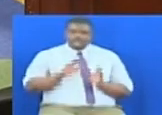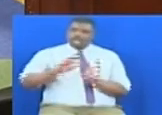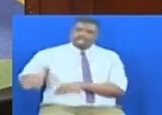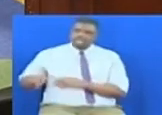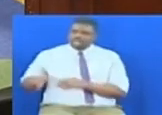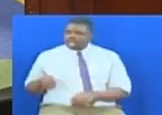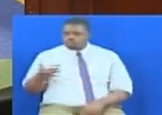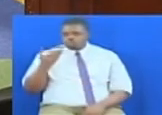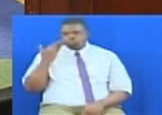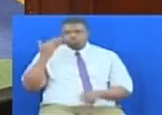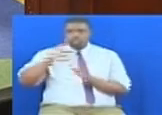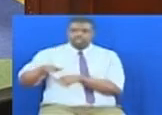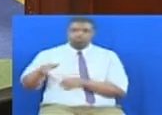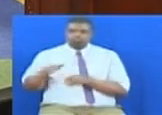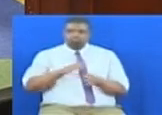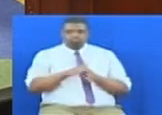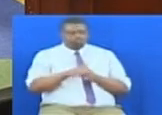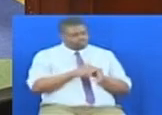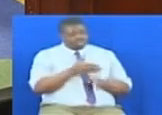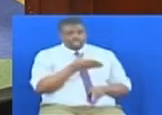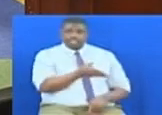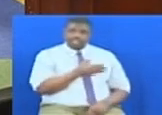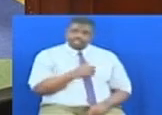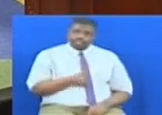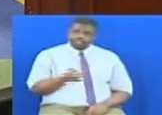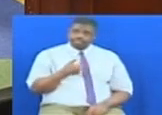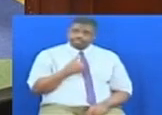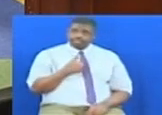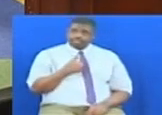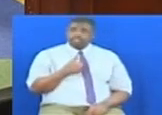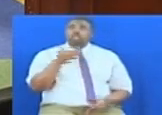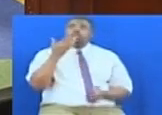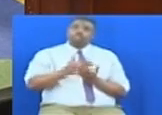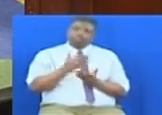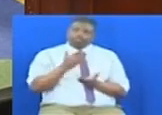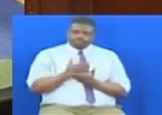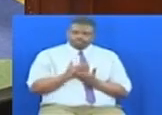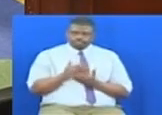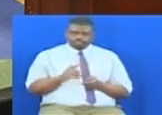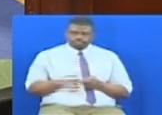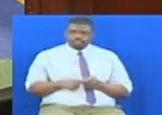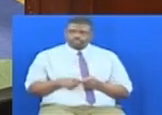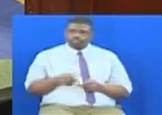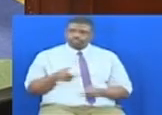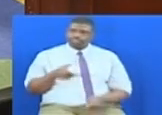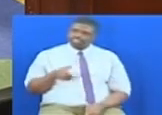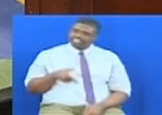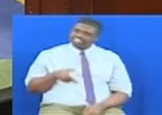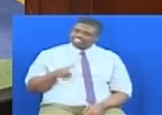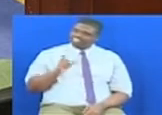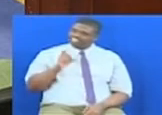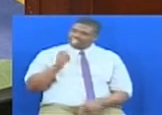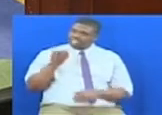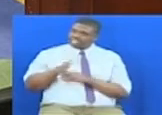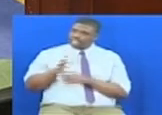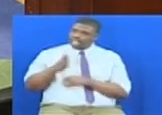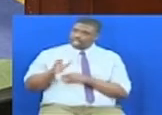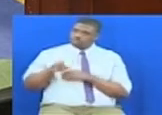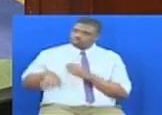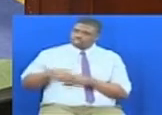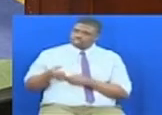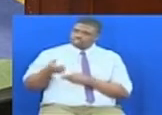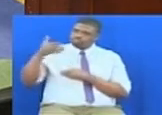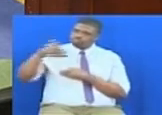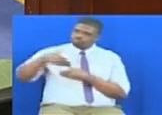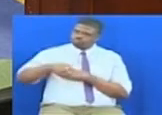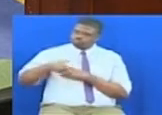haya lazima kuna yanayosaidia hata mimi na ninyi, na hakika tunakunywa ile chai ya tangawizi ambayo inaondoa